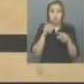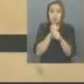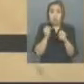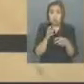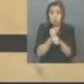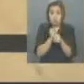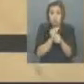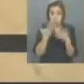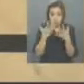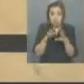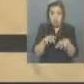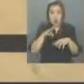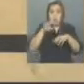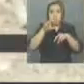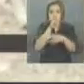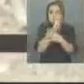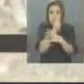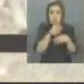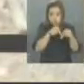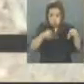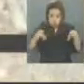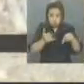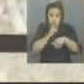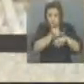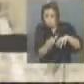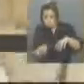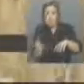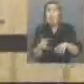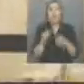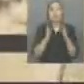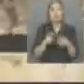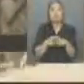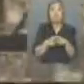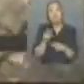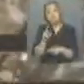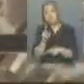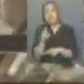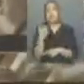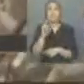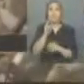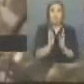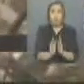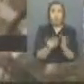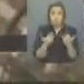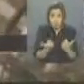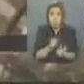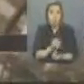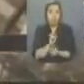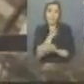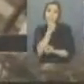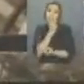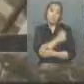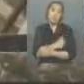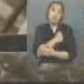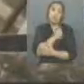เมื่อวานนี้ทำให้คนงานเสียชีวิต2คนชาวบ้านที่ไปดูเหตุการณ์บอกว่ารู้สึกเสียใจกับเหตุการณ์ที่เกิดขึ้นเพราะหลวงพ่อส